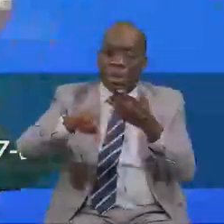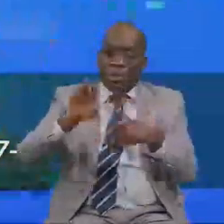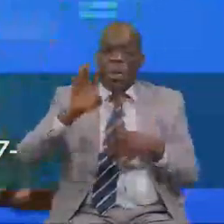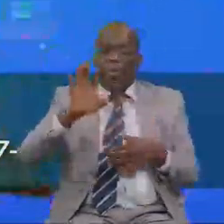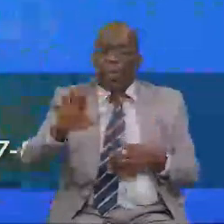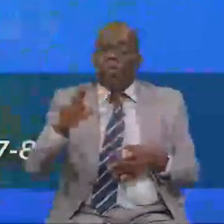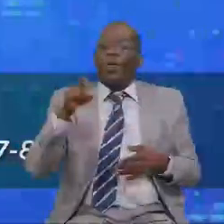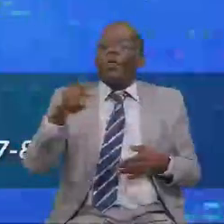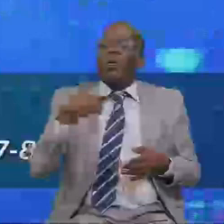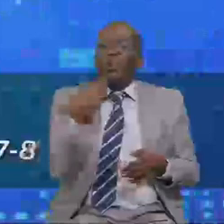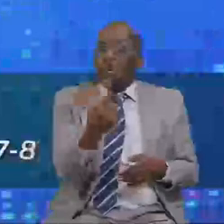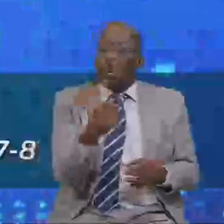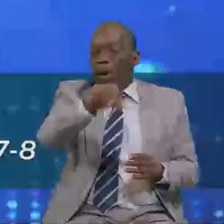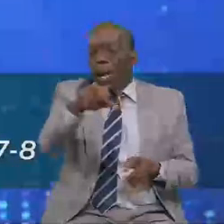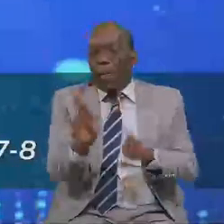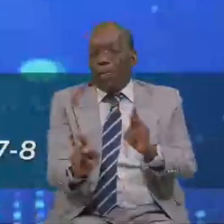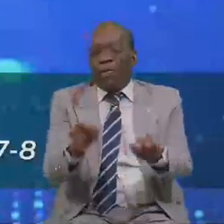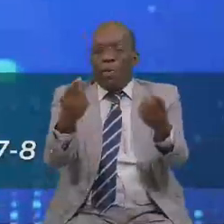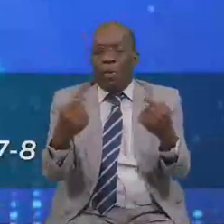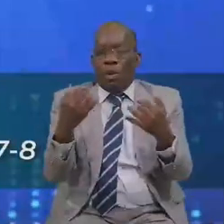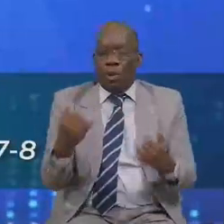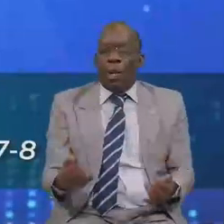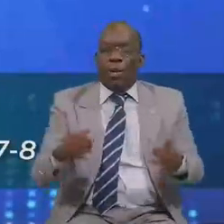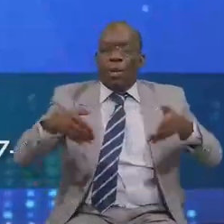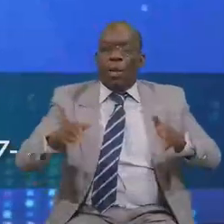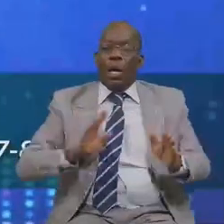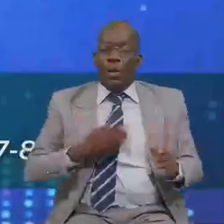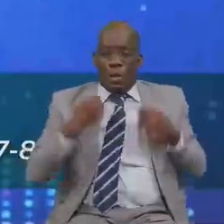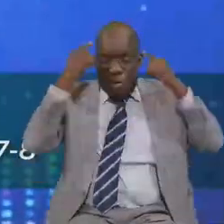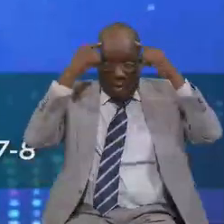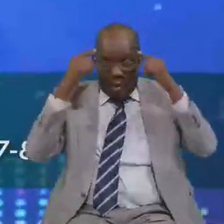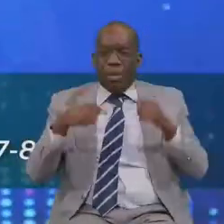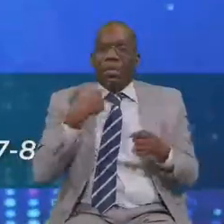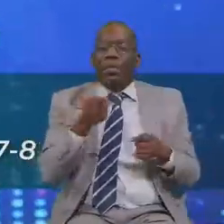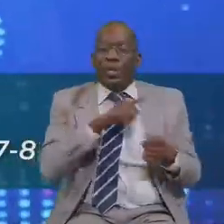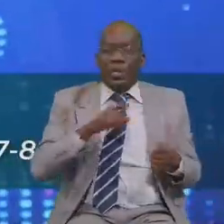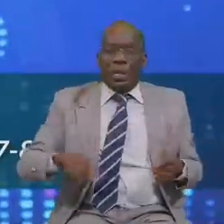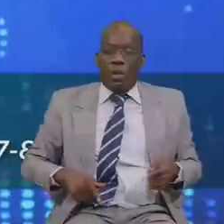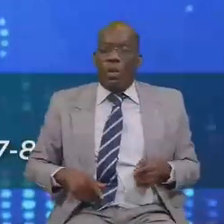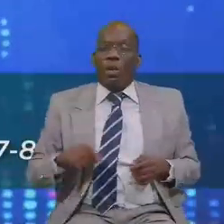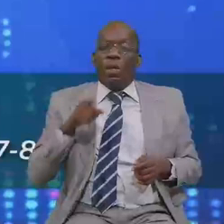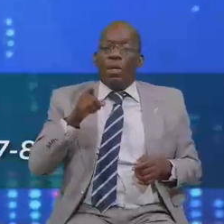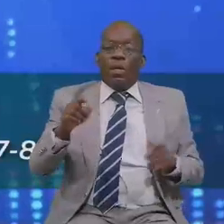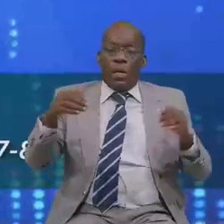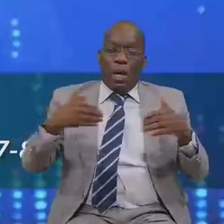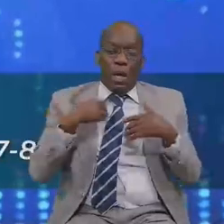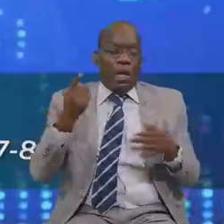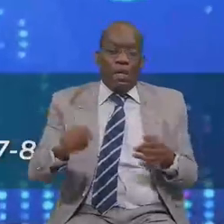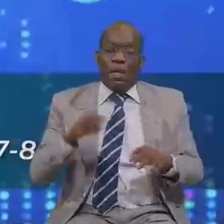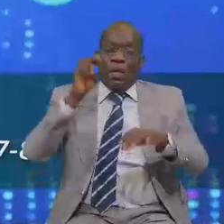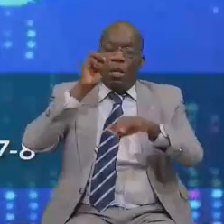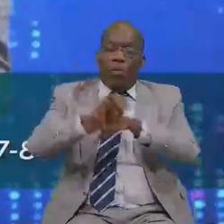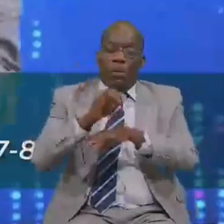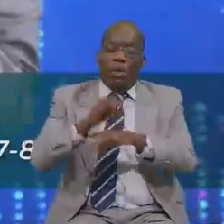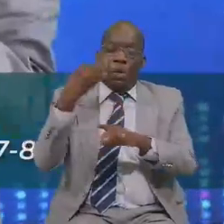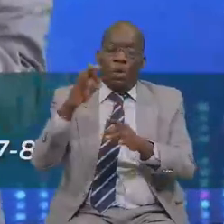d'autres, « Venez maintenant et plaidons l'Éternel. » Il avait écouté le message du salut de la part du